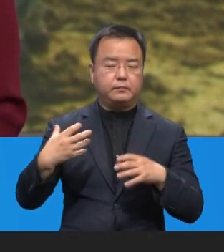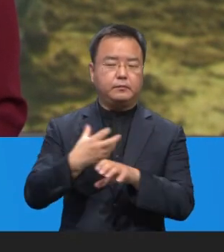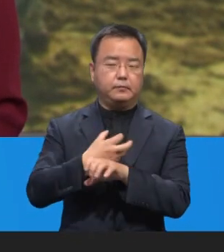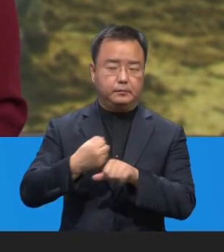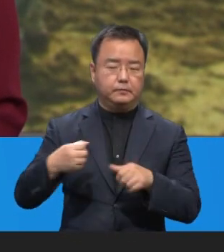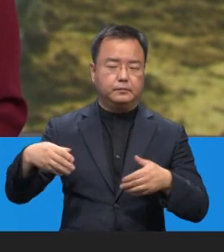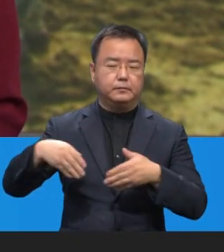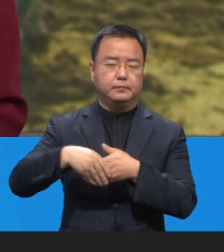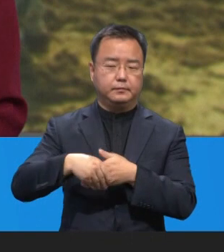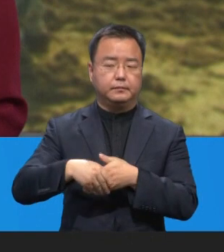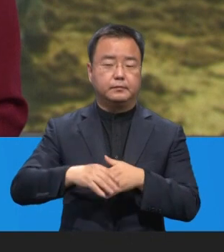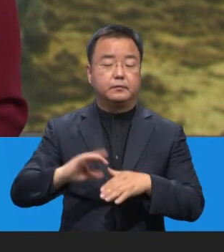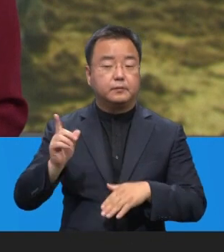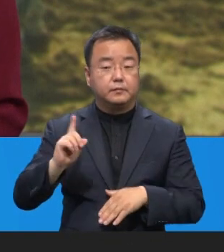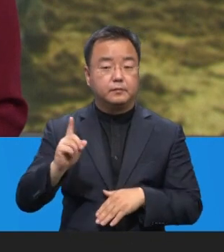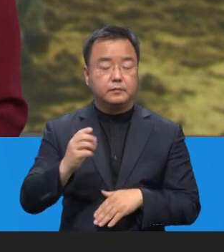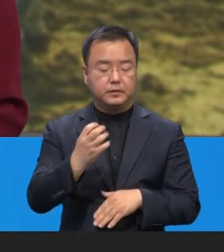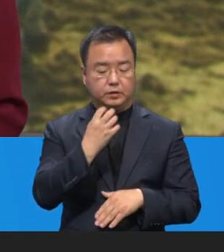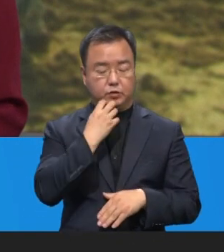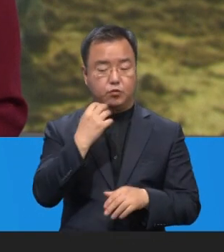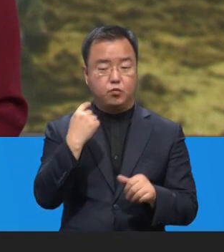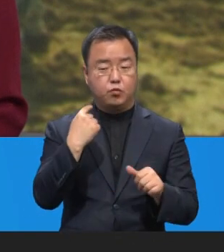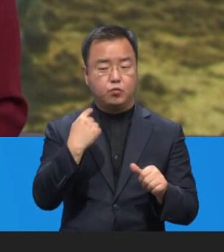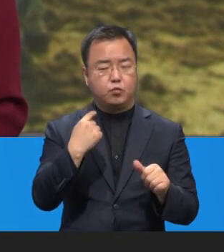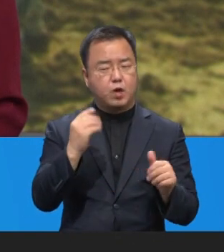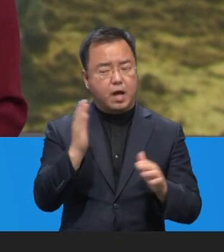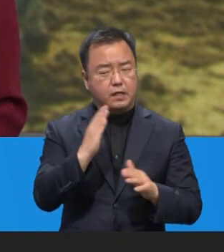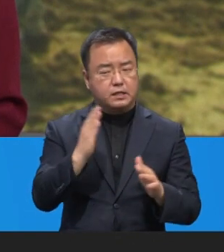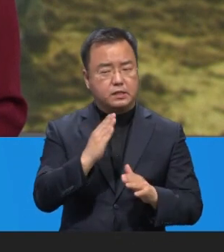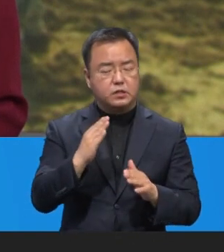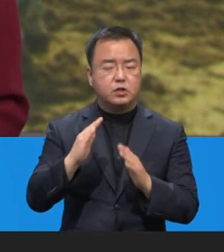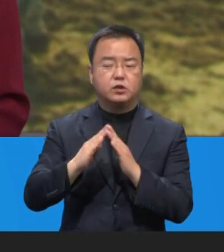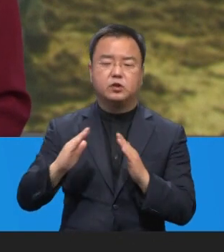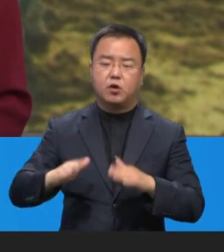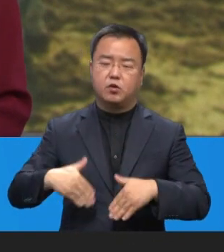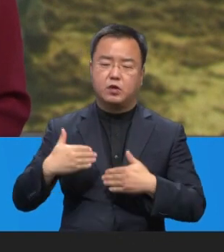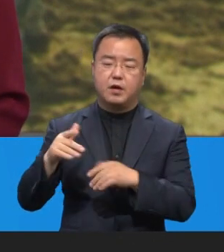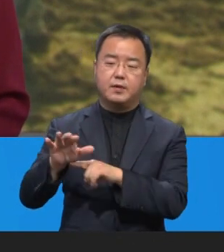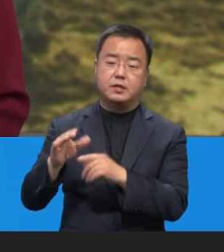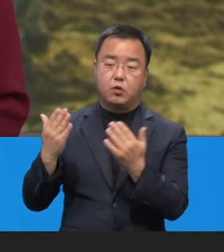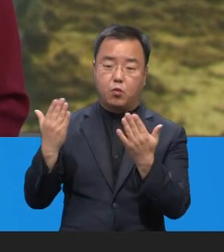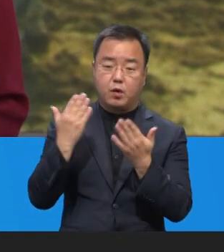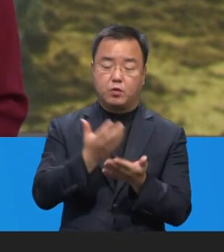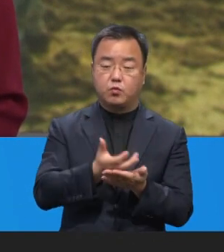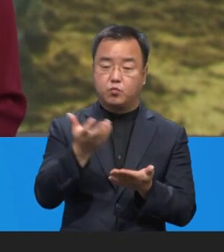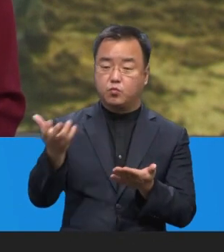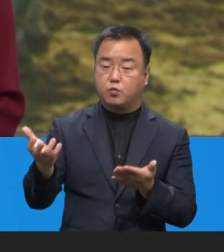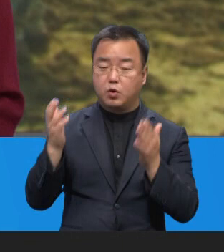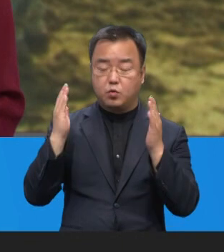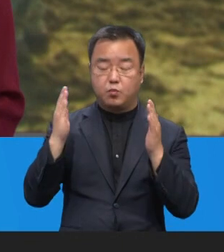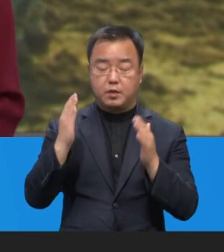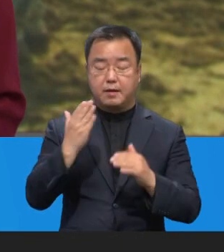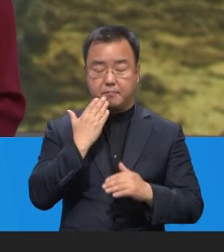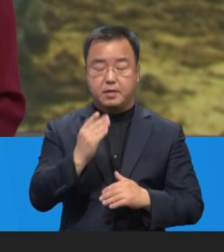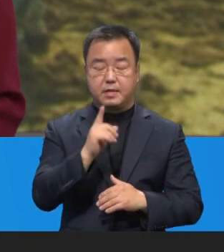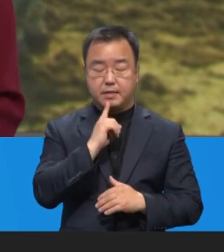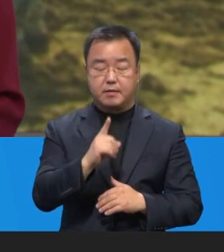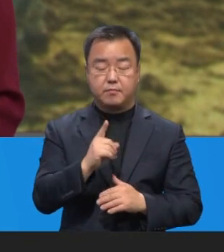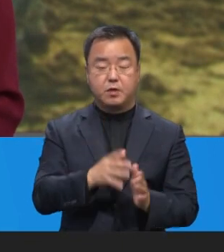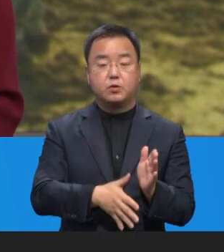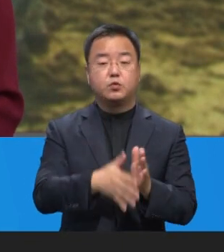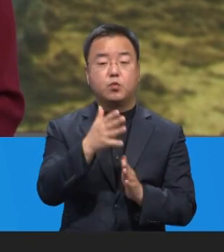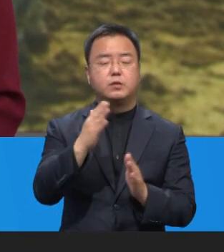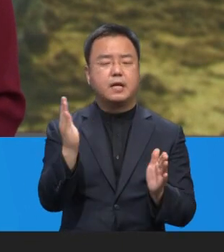학생들이 전남의 농촌 학교로 유학을 할 수 있는 기회가 마련됐는데요. 네, 도시의 학생들이 생생한 생태 교육을 받을 수